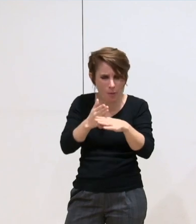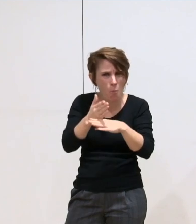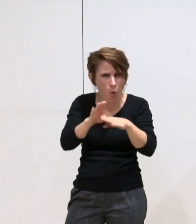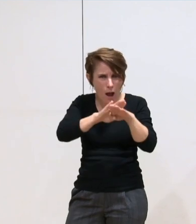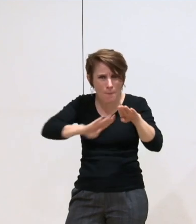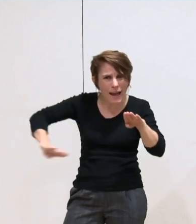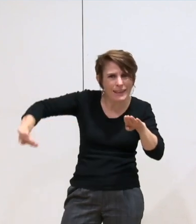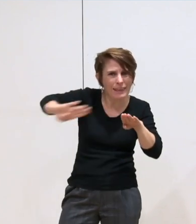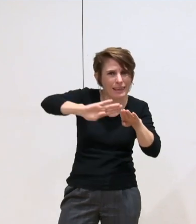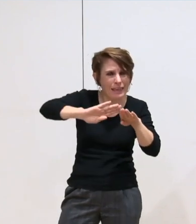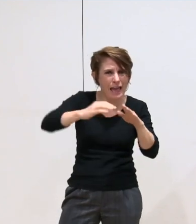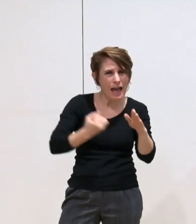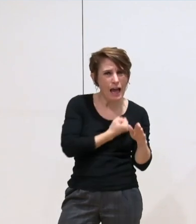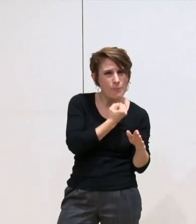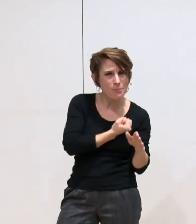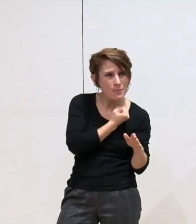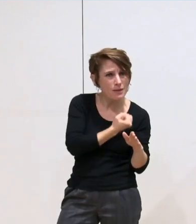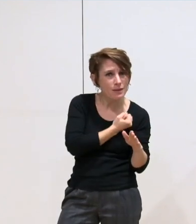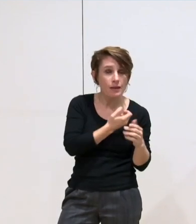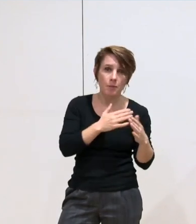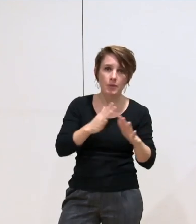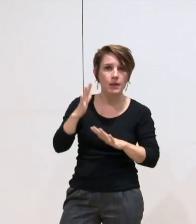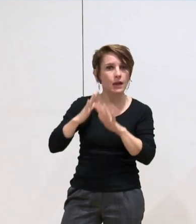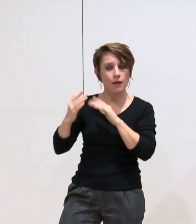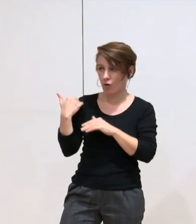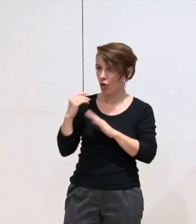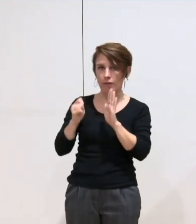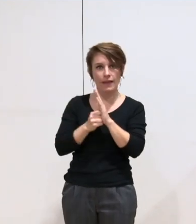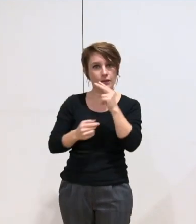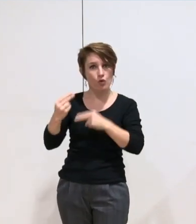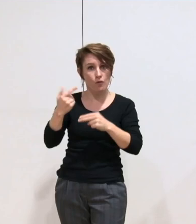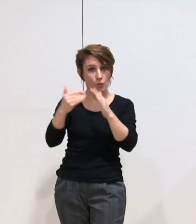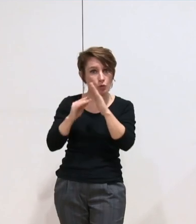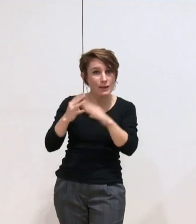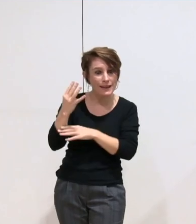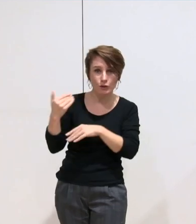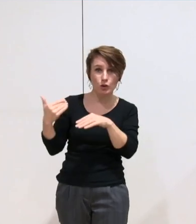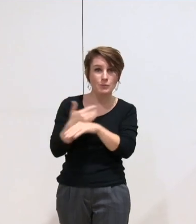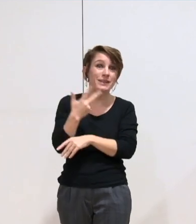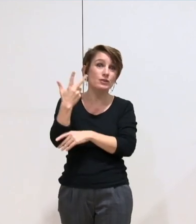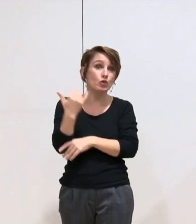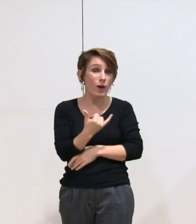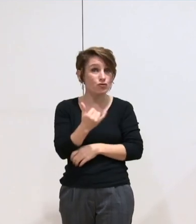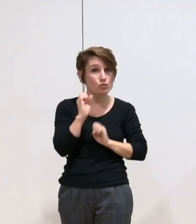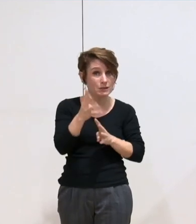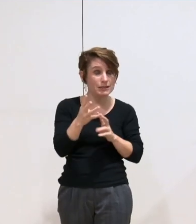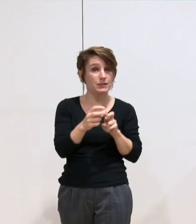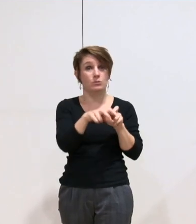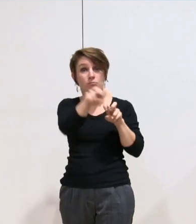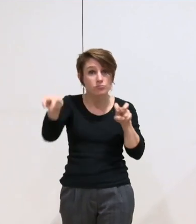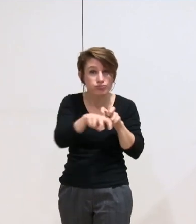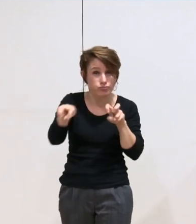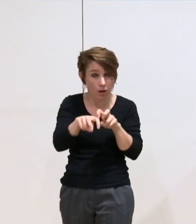Or, les derniers 6 jours, devenus 3 jours, ont eu lieu en novembre 2014, avec quelques coureurs cyclistes qui sont quand même